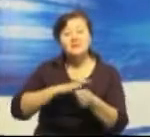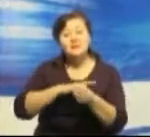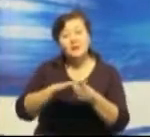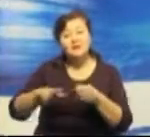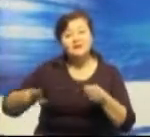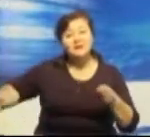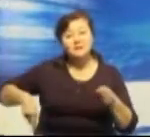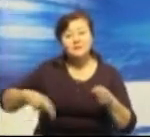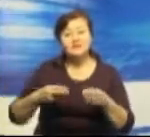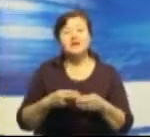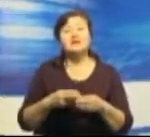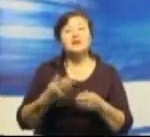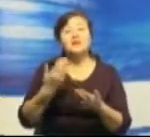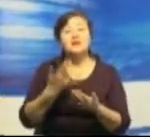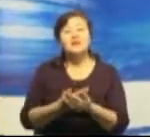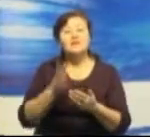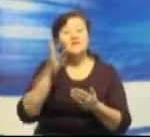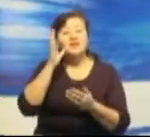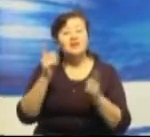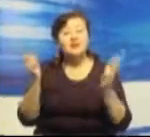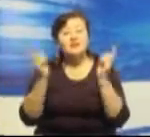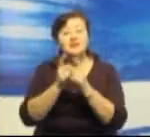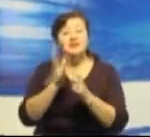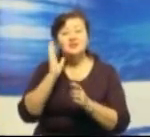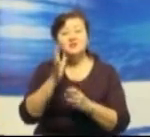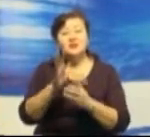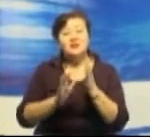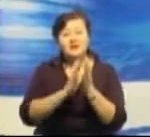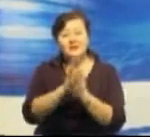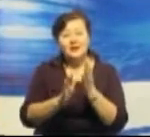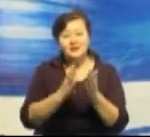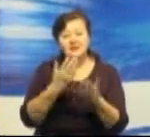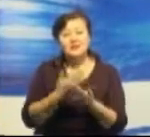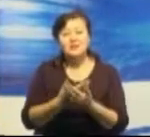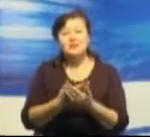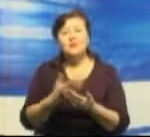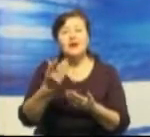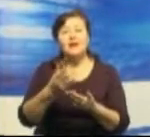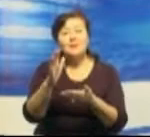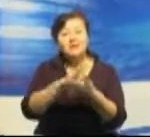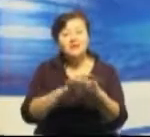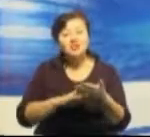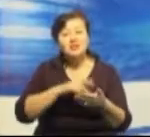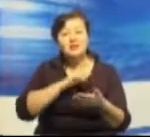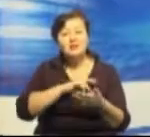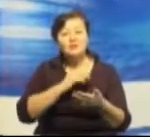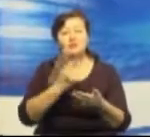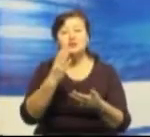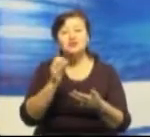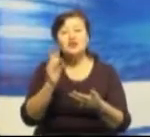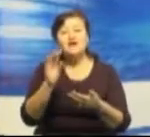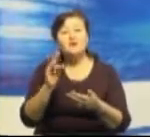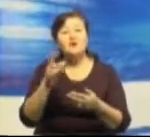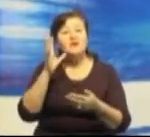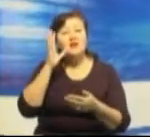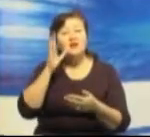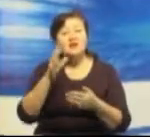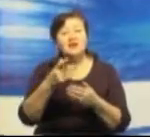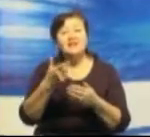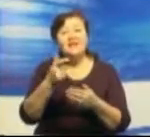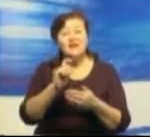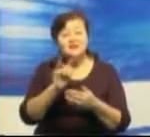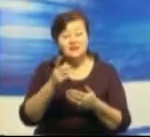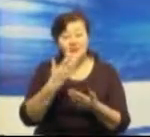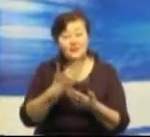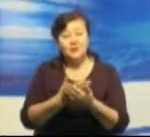Джоном Уотсоном. В ходе переговоров стороны обсудили вопросы дальнейшего сотрудничества Казахстана с компанией «Шеврон» в нефтегазовой сфере. Глава